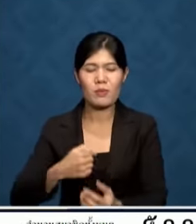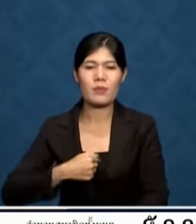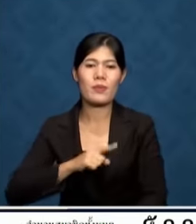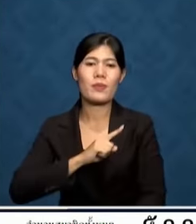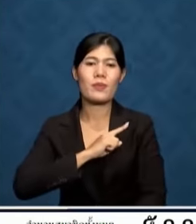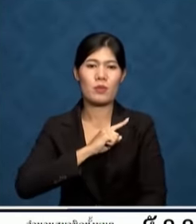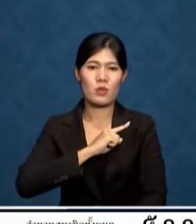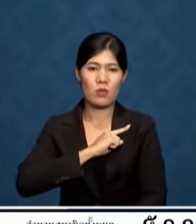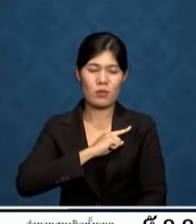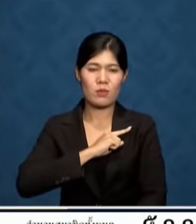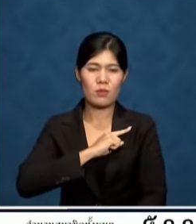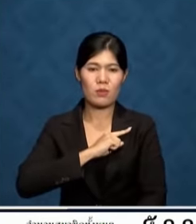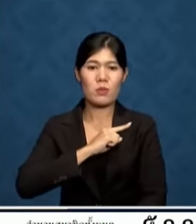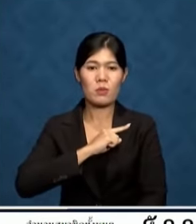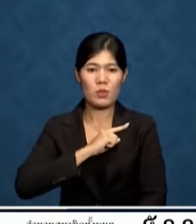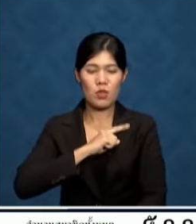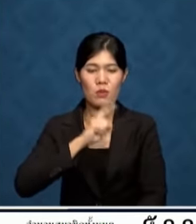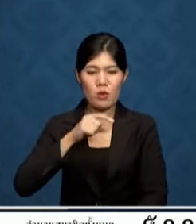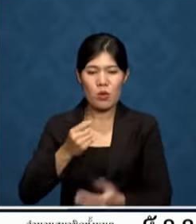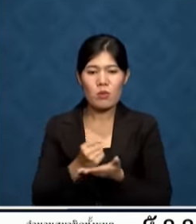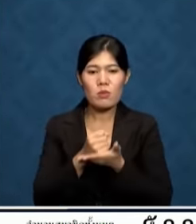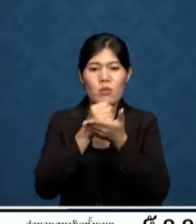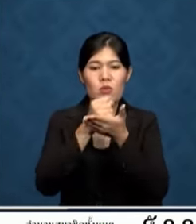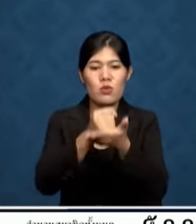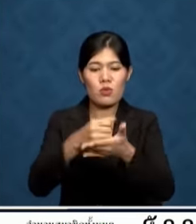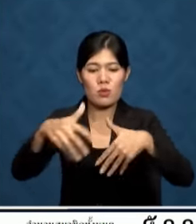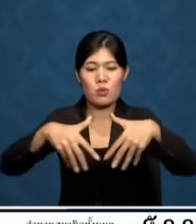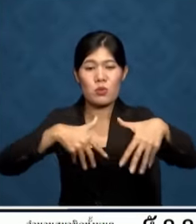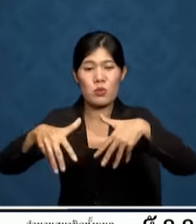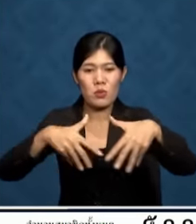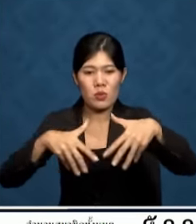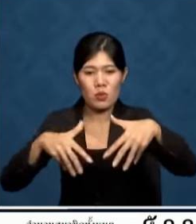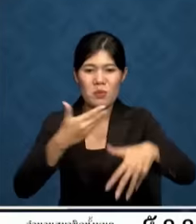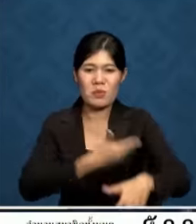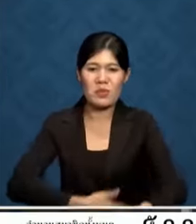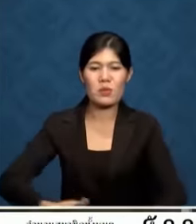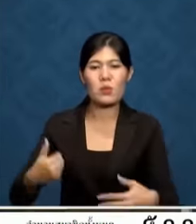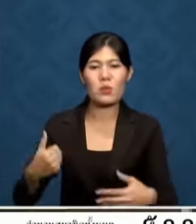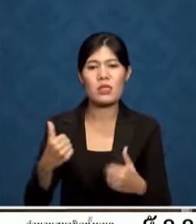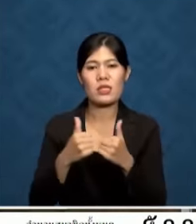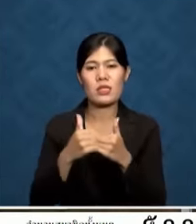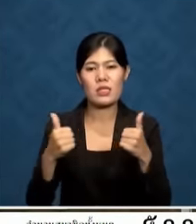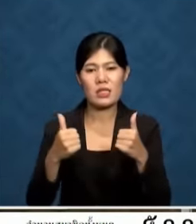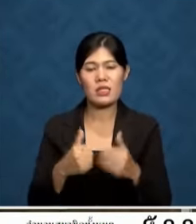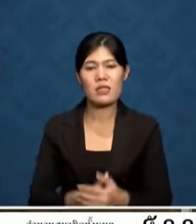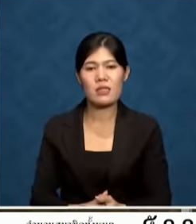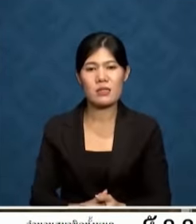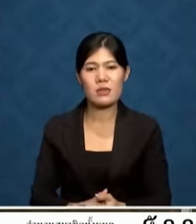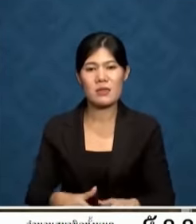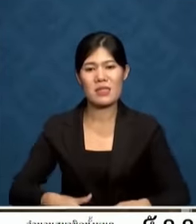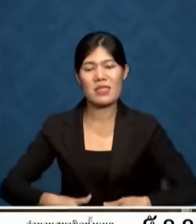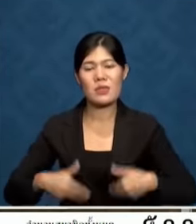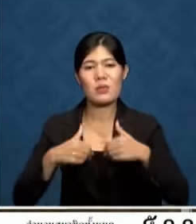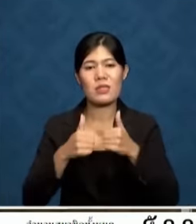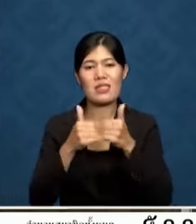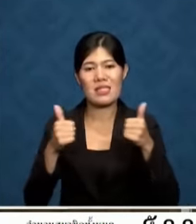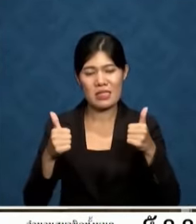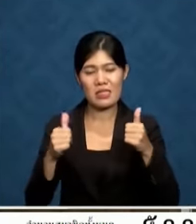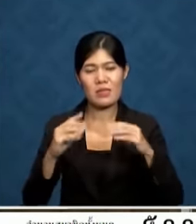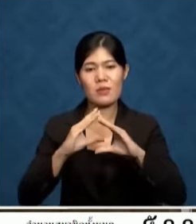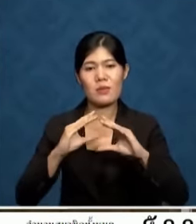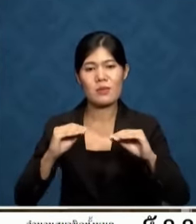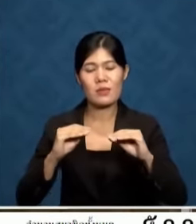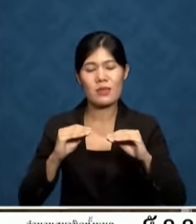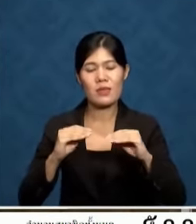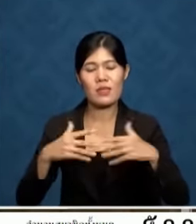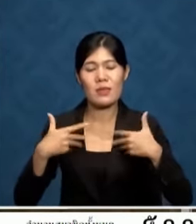รัฐบาลที่ต้องตอบสนองแล้วให้พี่น้องอยู่เย็นเป็นสุขครับมาให้ความไว้วางใจว่าผม